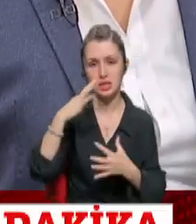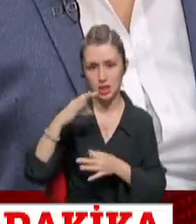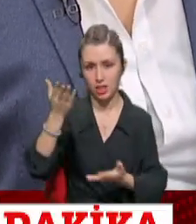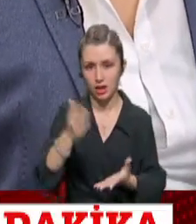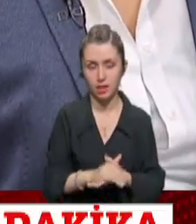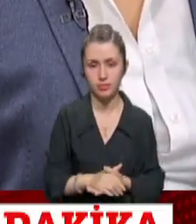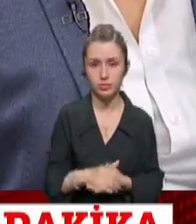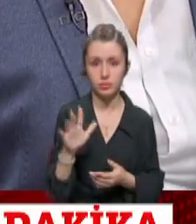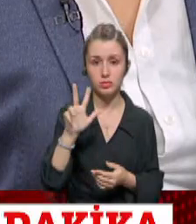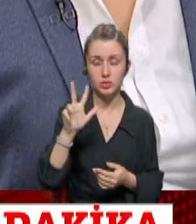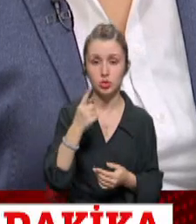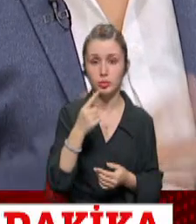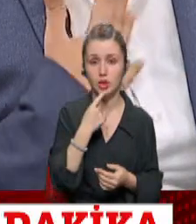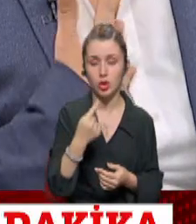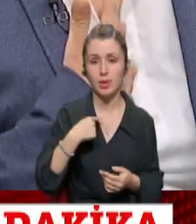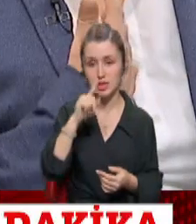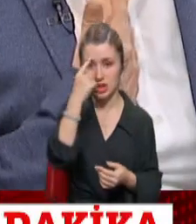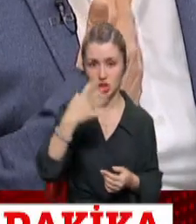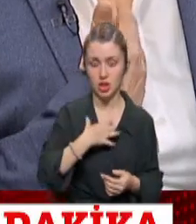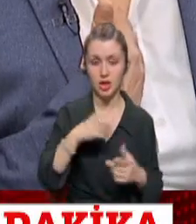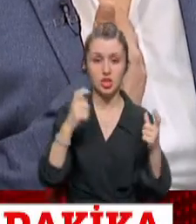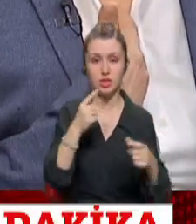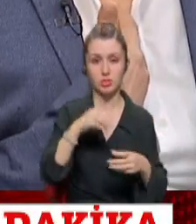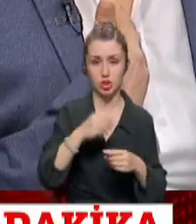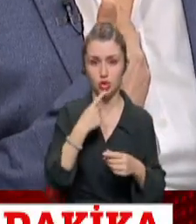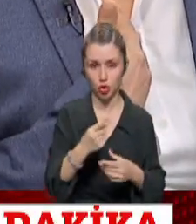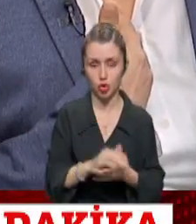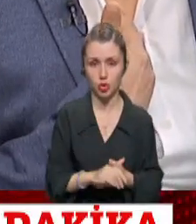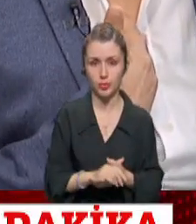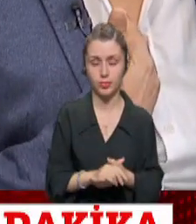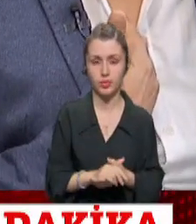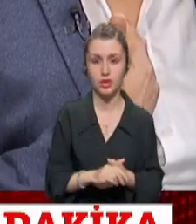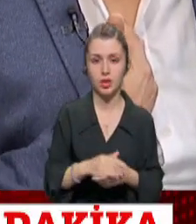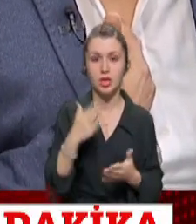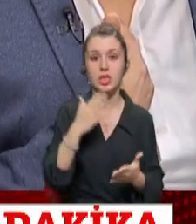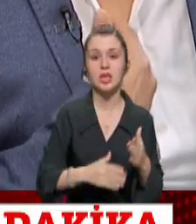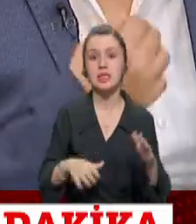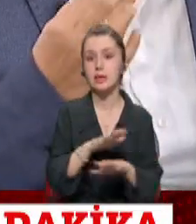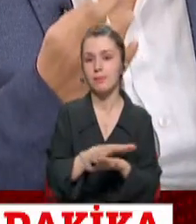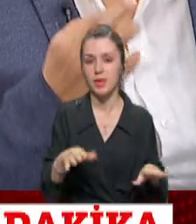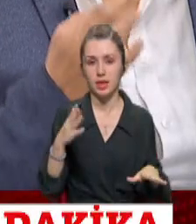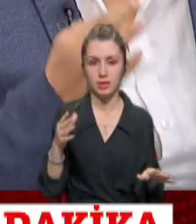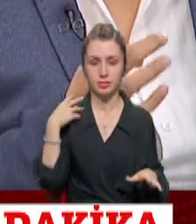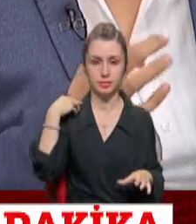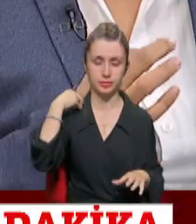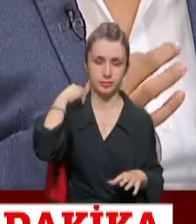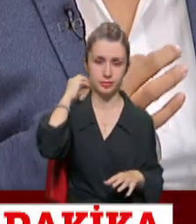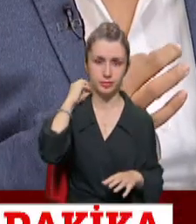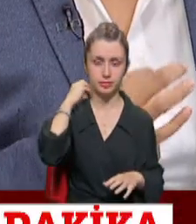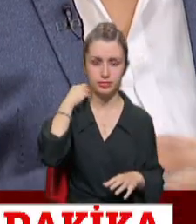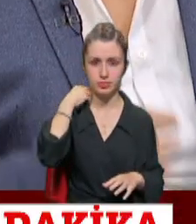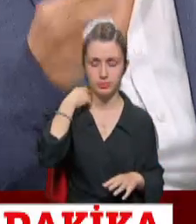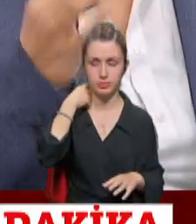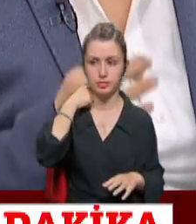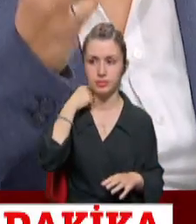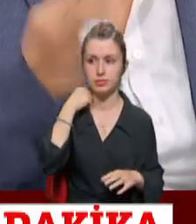Evet. Şu an 30 bin diyorlar, ben sadece kendi şehrim için söylüyorum. Minimum yarısı yok oldu. Sadece Antakya merkez için söylüyorum.